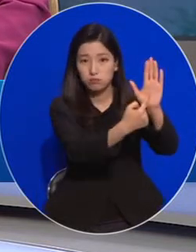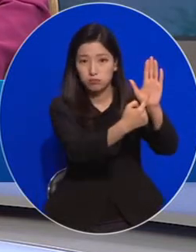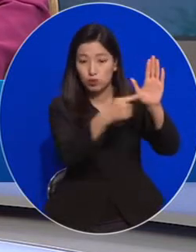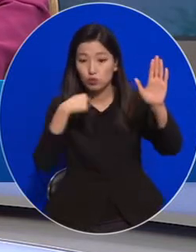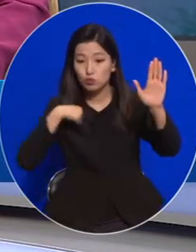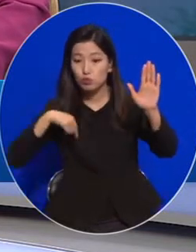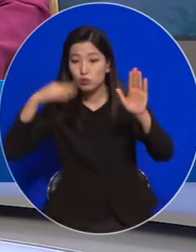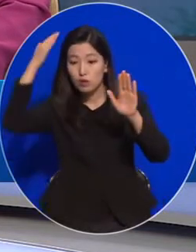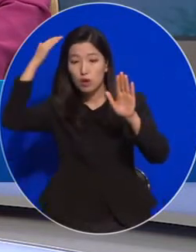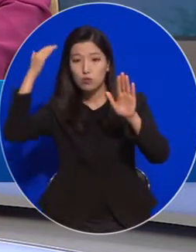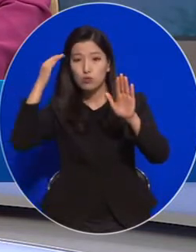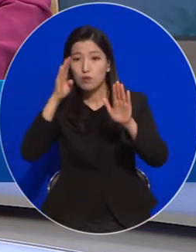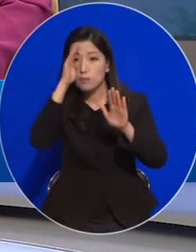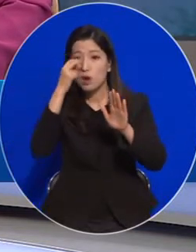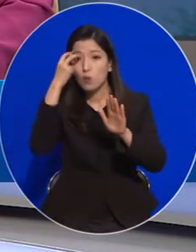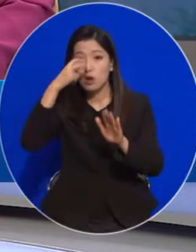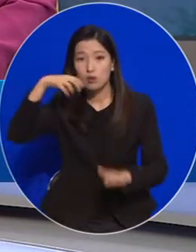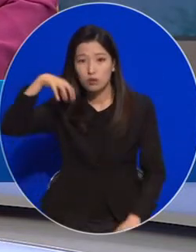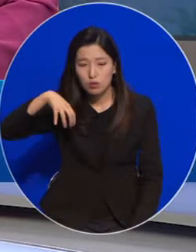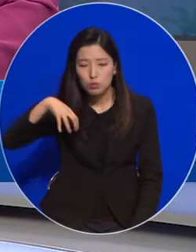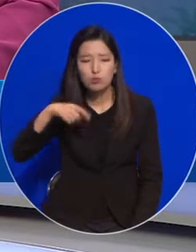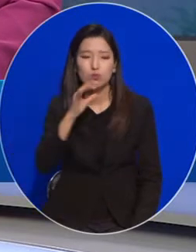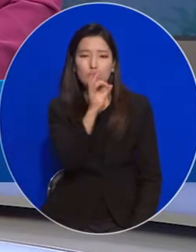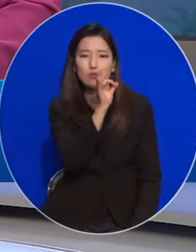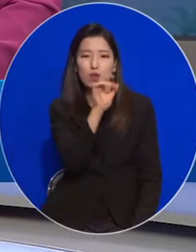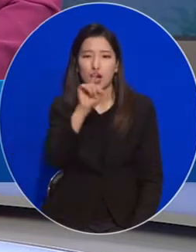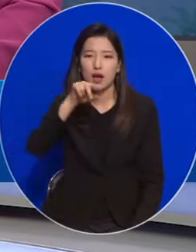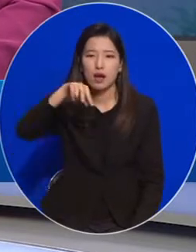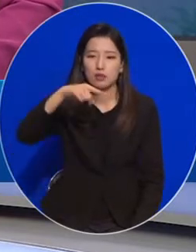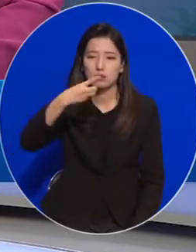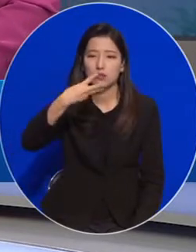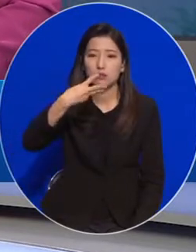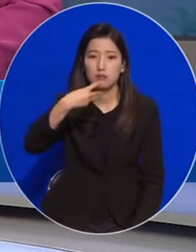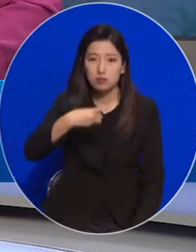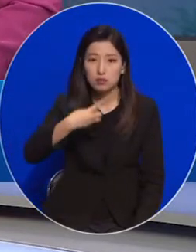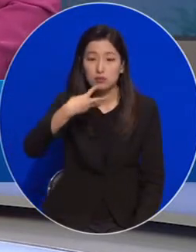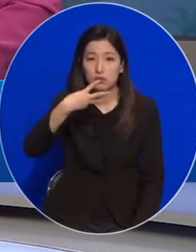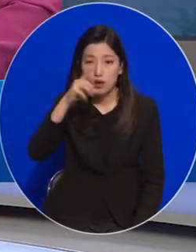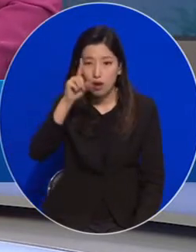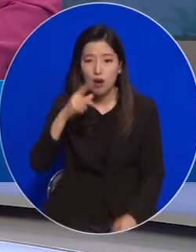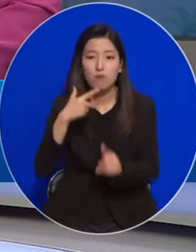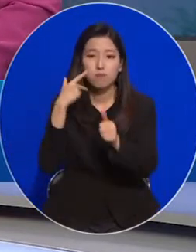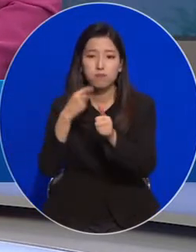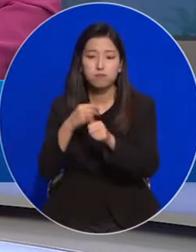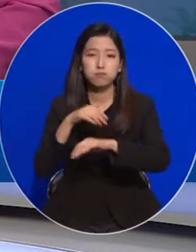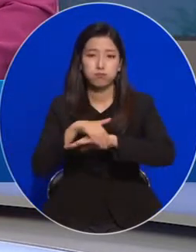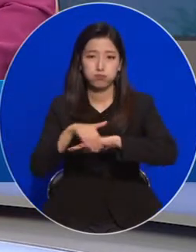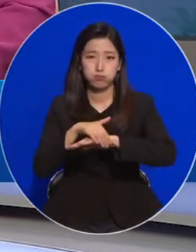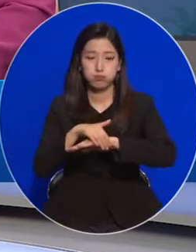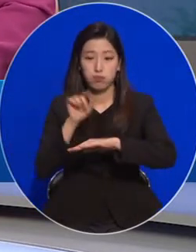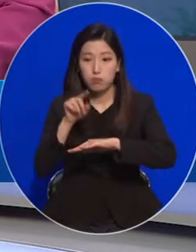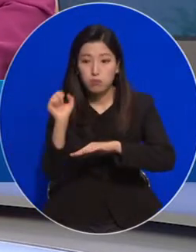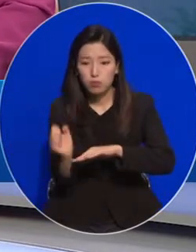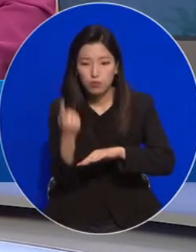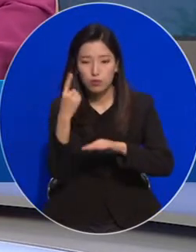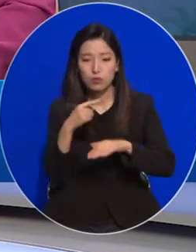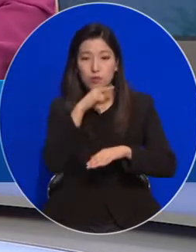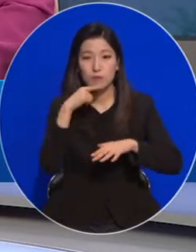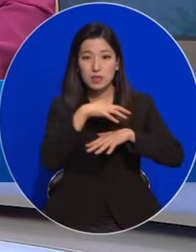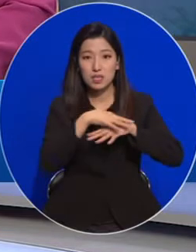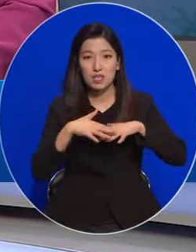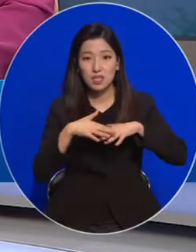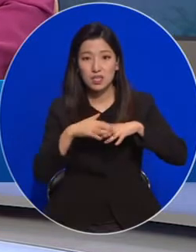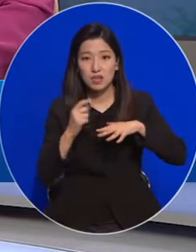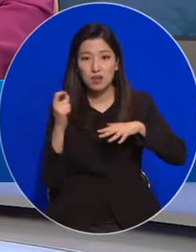대해 계속해서 접종할 것을 권고했습니다. 예방접종 전문위는 혈관에서 피가 굳는 혈전 발생이 백신과